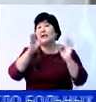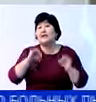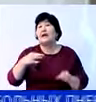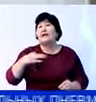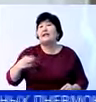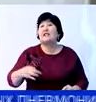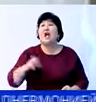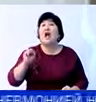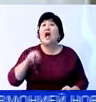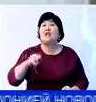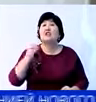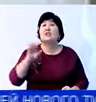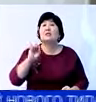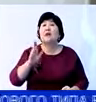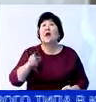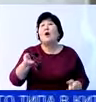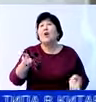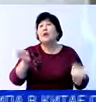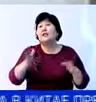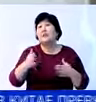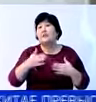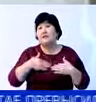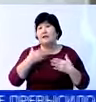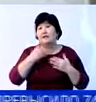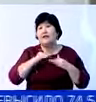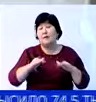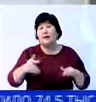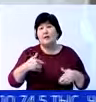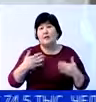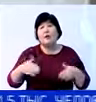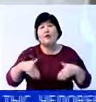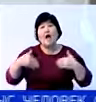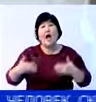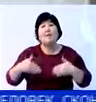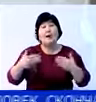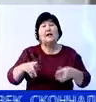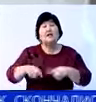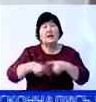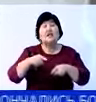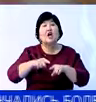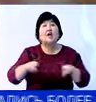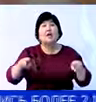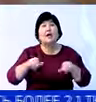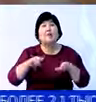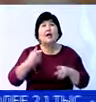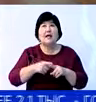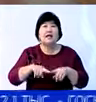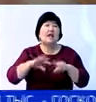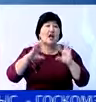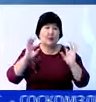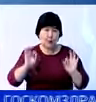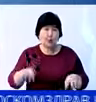сыну Алшынбеку. Алшынбек оставил его нам, своим детям. Это большой аманат для нас. Дальше пропагандировать это